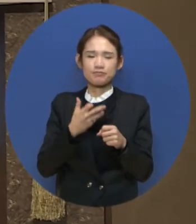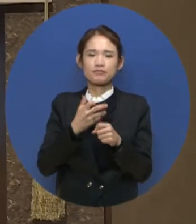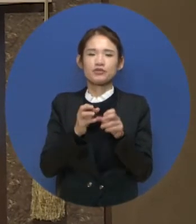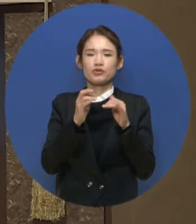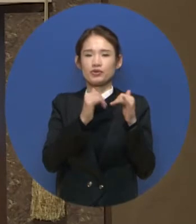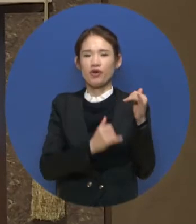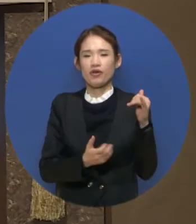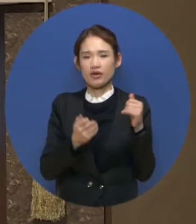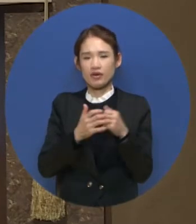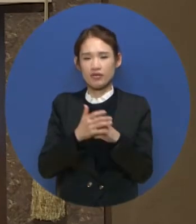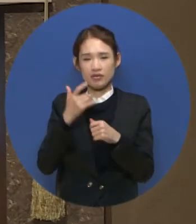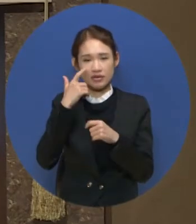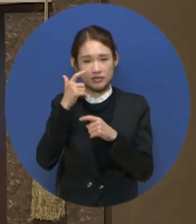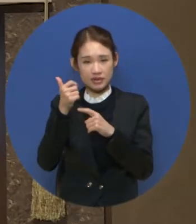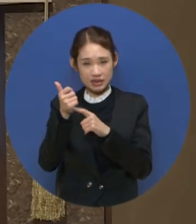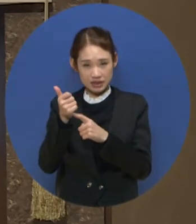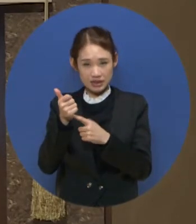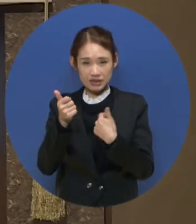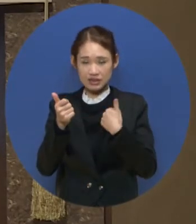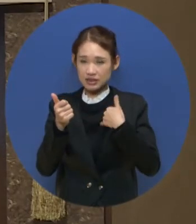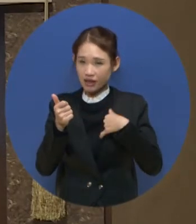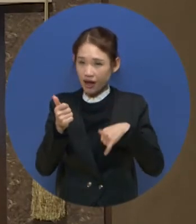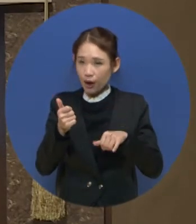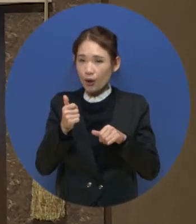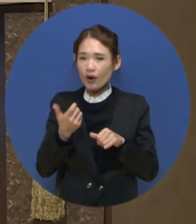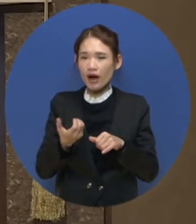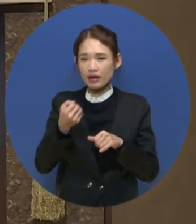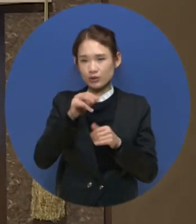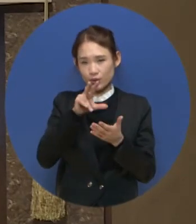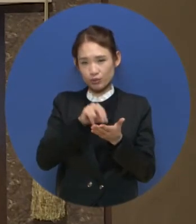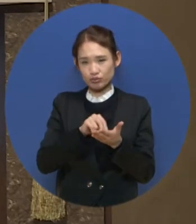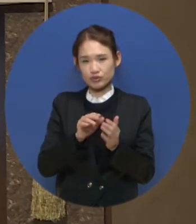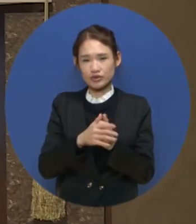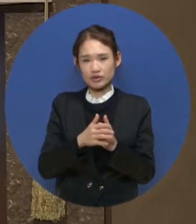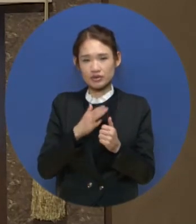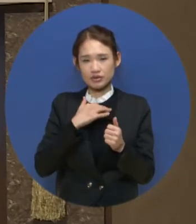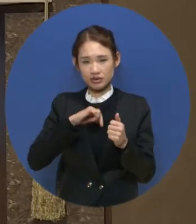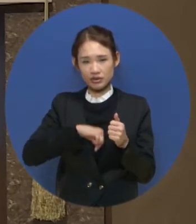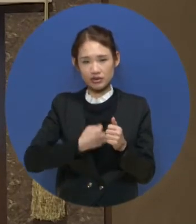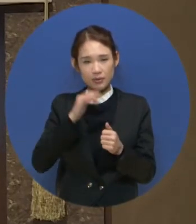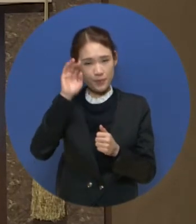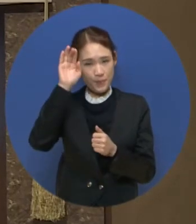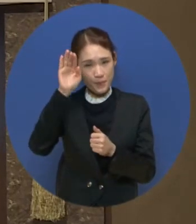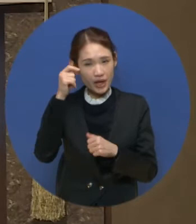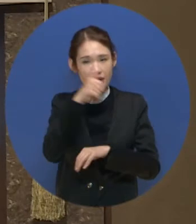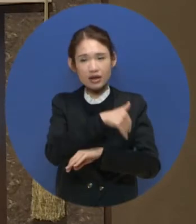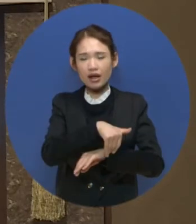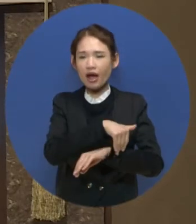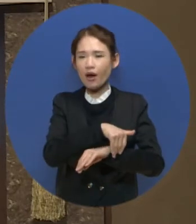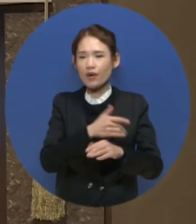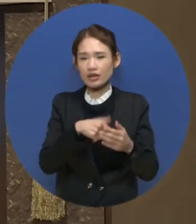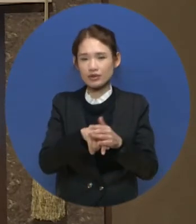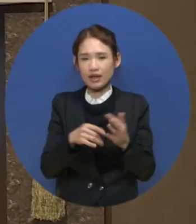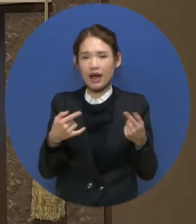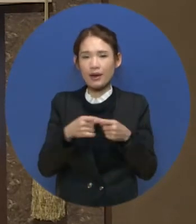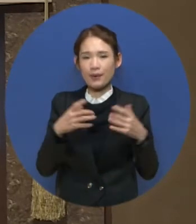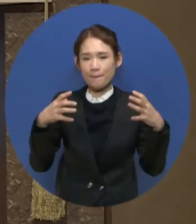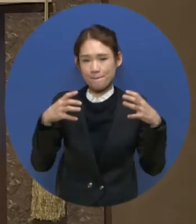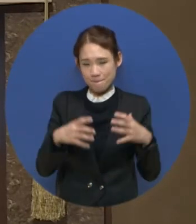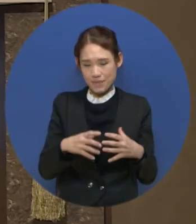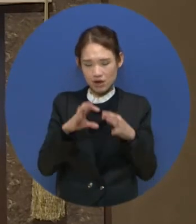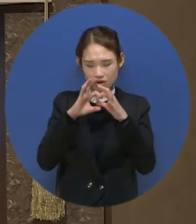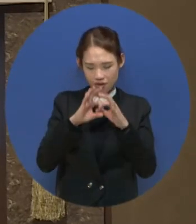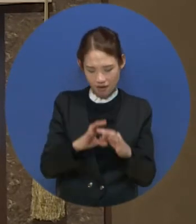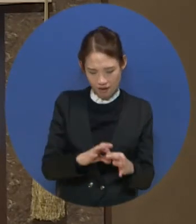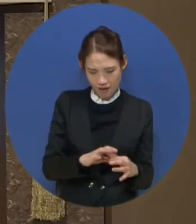역사를 갖고 아버님들이 자기 자녀의 문제, 그 다음에 자신의 미래를 설계하기 위해서 함께 모여서 계속